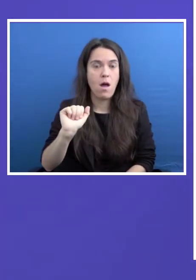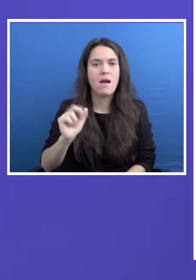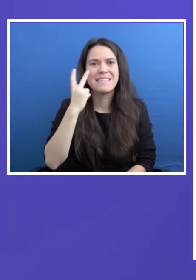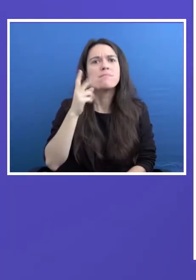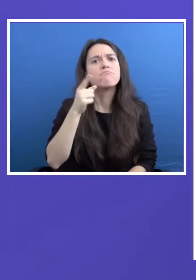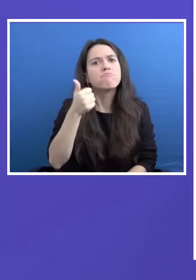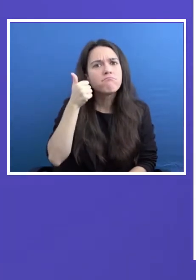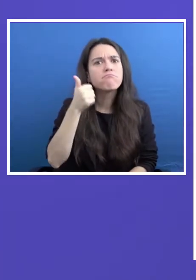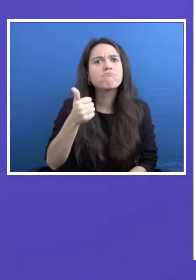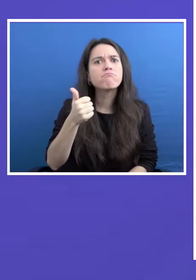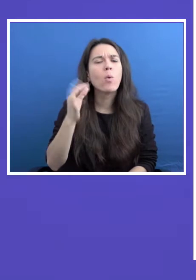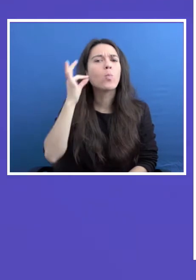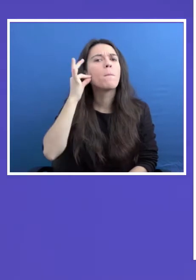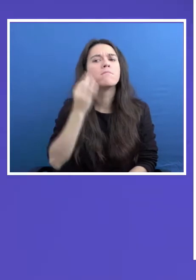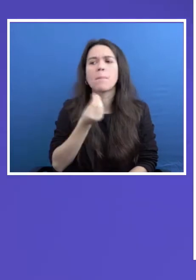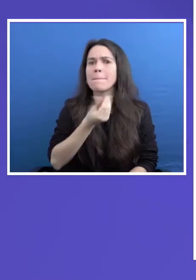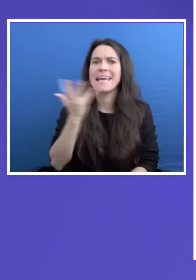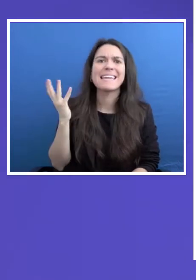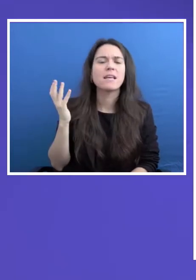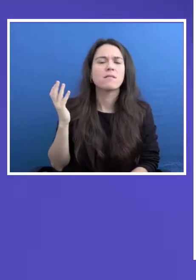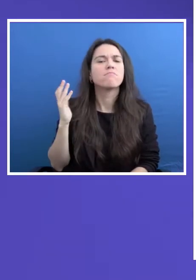كبير جدا من المسلسلات، الافلام